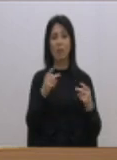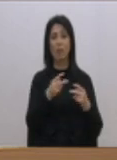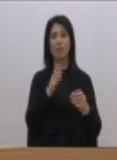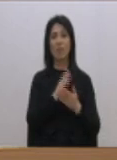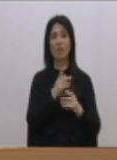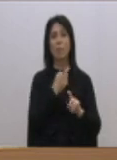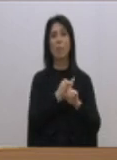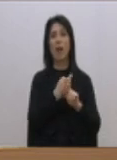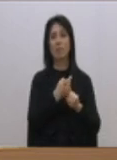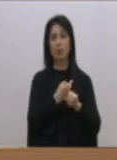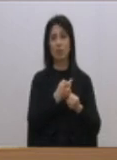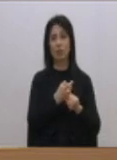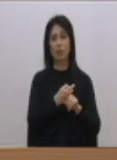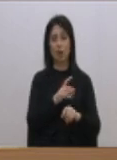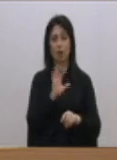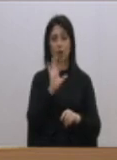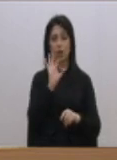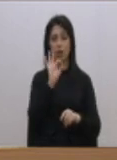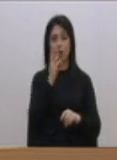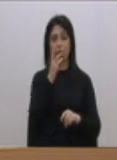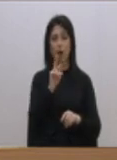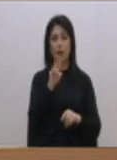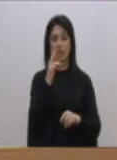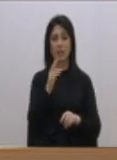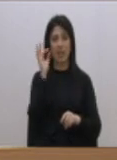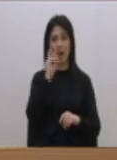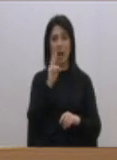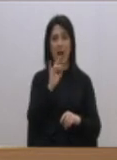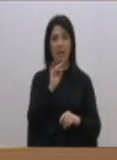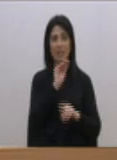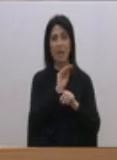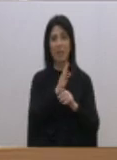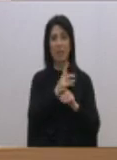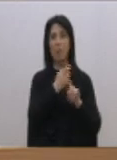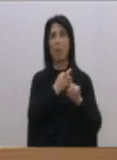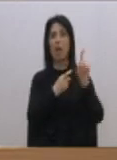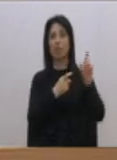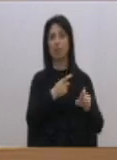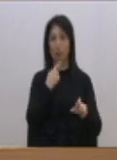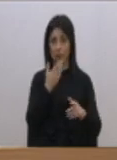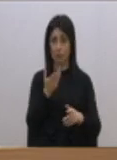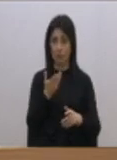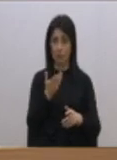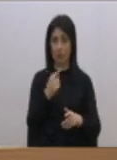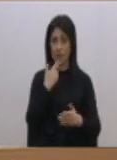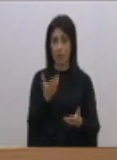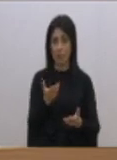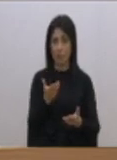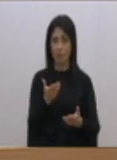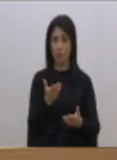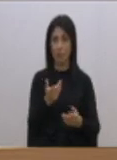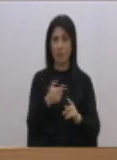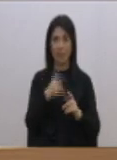არიან ფაშისტები ოლა შორცზე, გერმანიის კანცლერზე საუბრობენ არის ფაშისტი, გერმანელი, წარმოგიდგენიათ რაზეა ლაპარაკი,